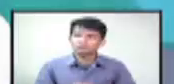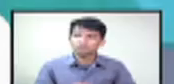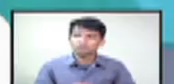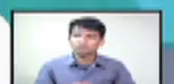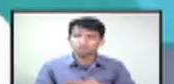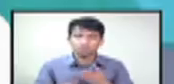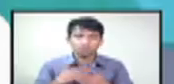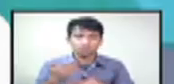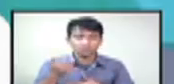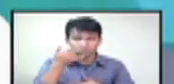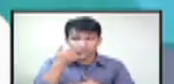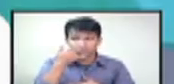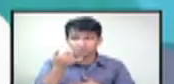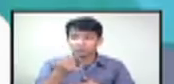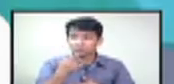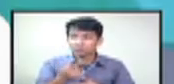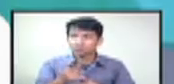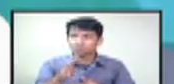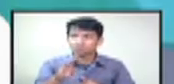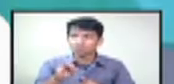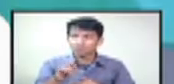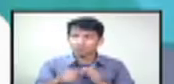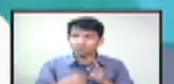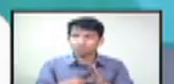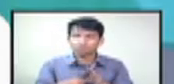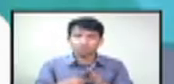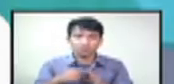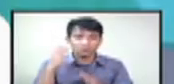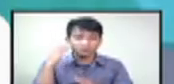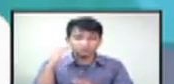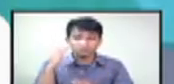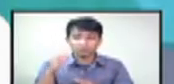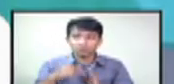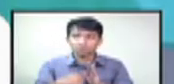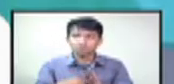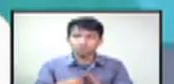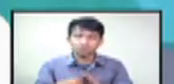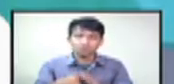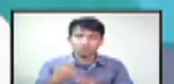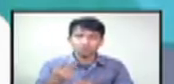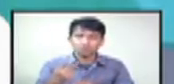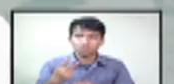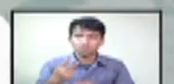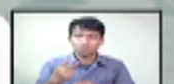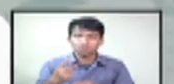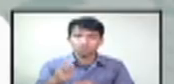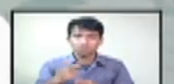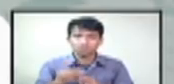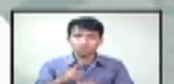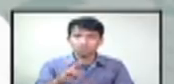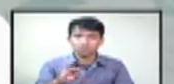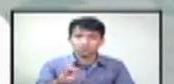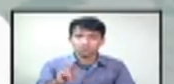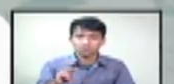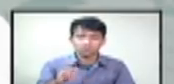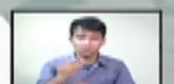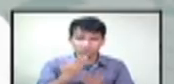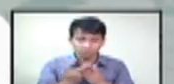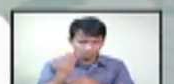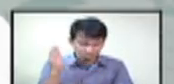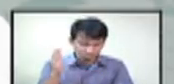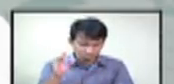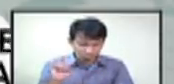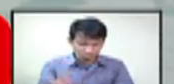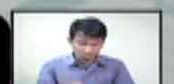At nasa linyang telepono si Sir Raymond Bitong Glaban, ang pinsan ng dalawa sa mga kumbayan natin sa Riyadh. Magandang tanghali po,